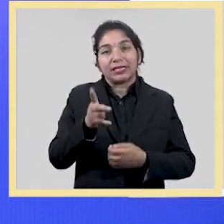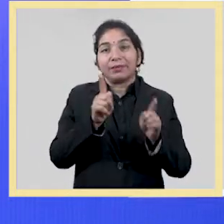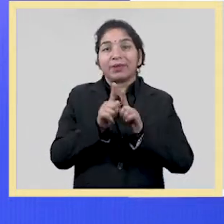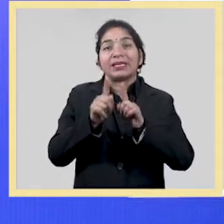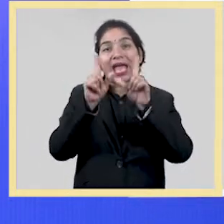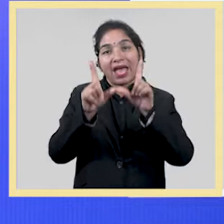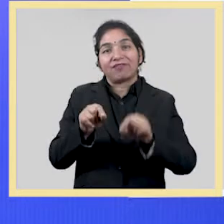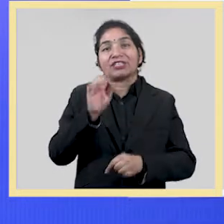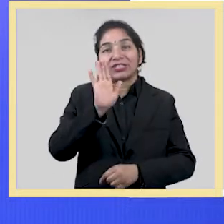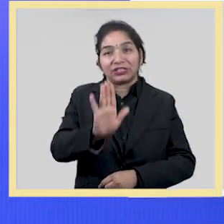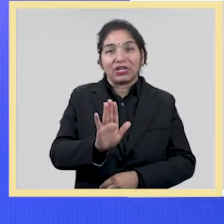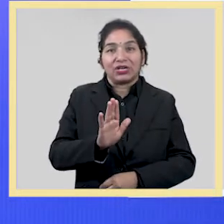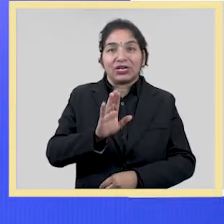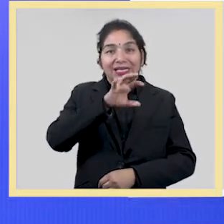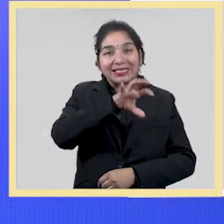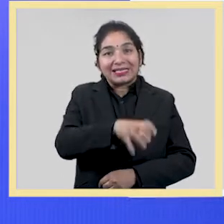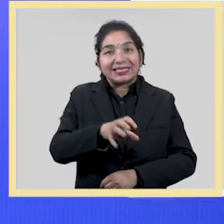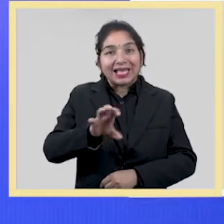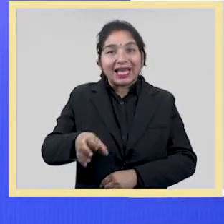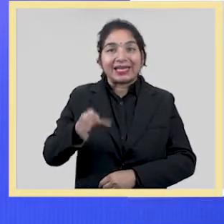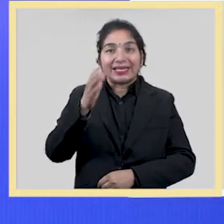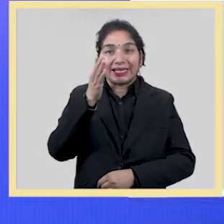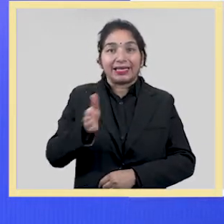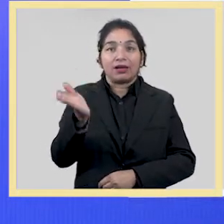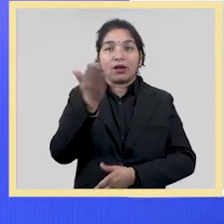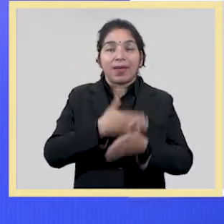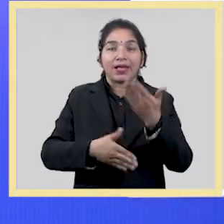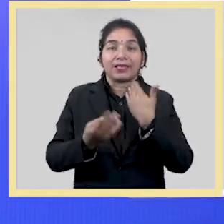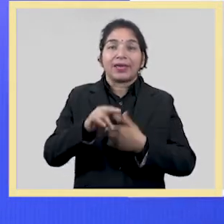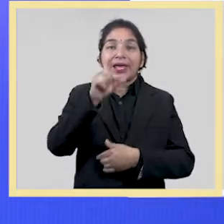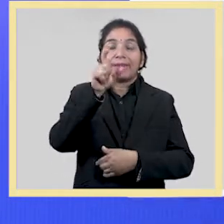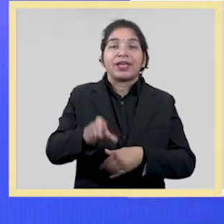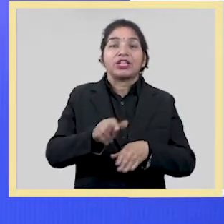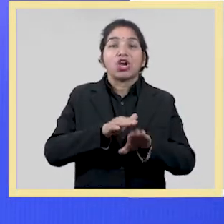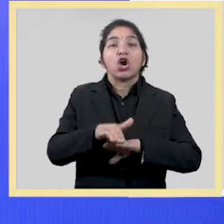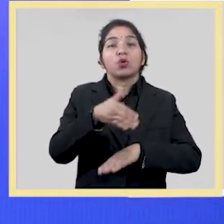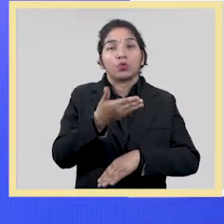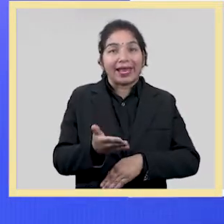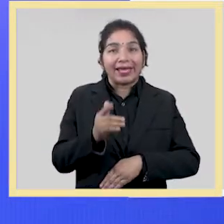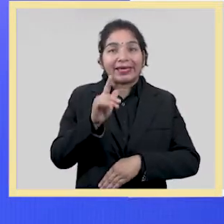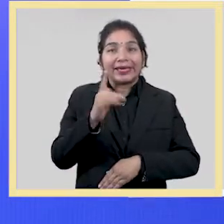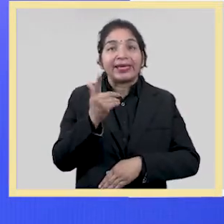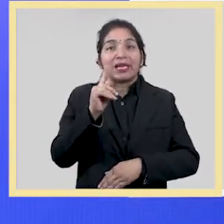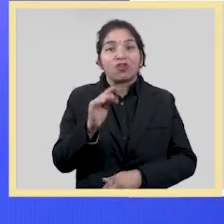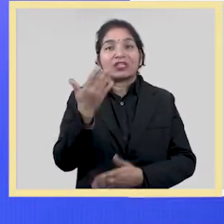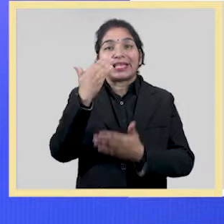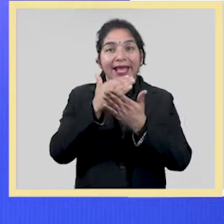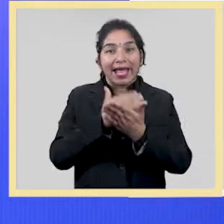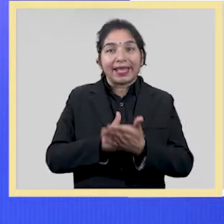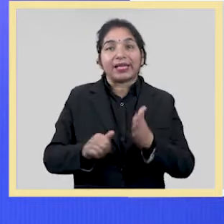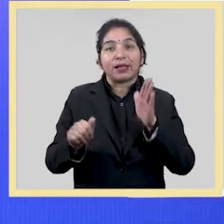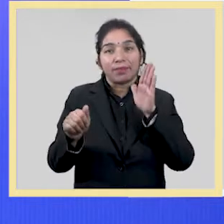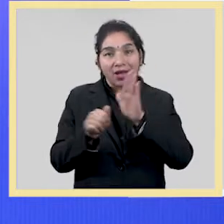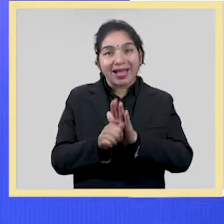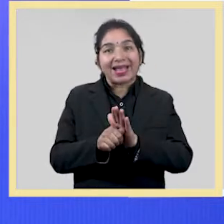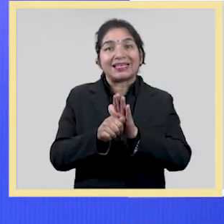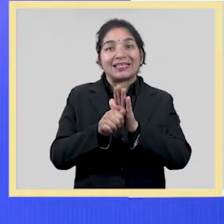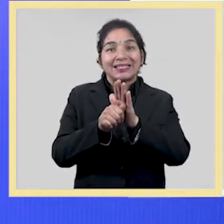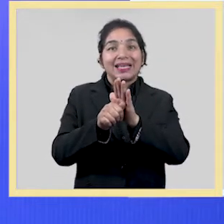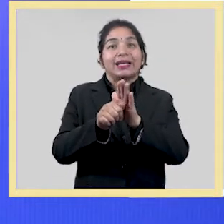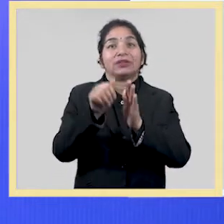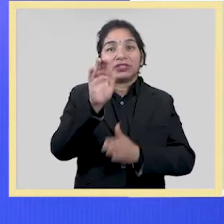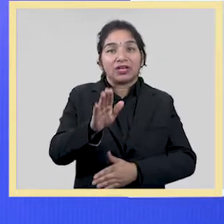आवश्यक रहेको छ। स्थानीय तहहरूले अपाङ्गता भएका व्यक्तिहरूलाई के कस्ता कार्यक्रम अगाडि बढाइरहेका छन्